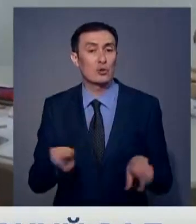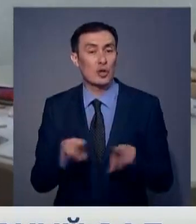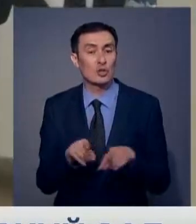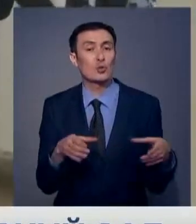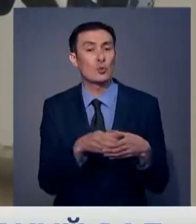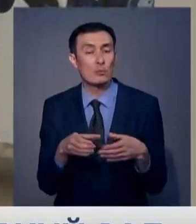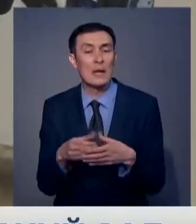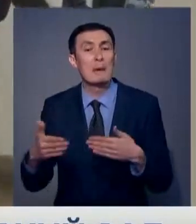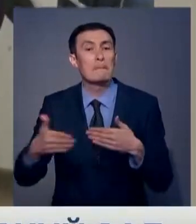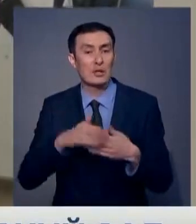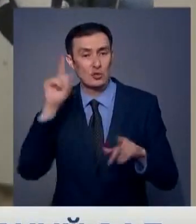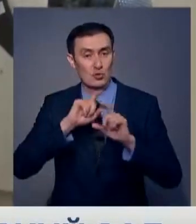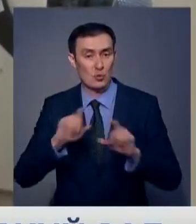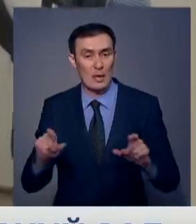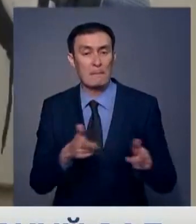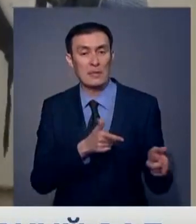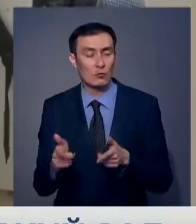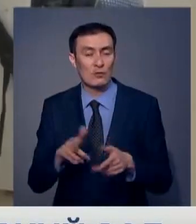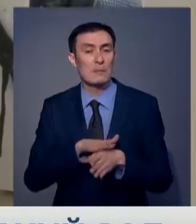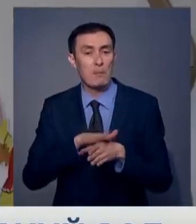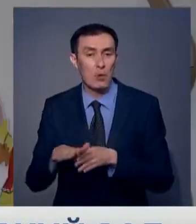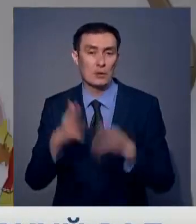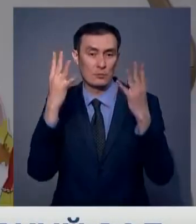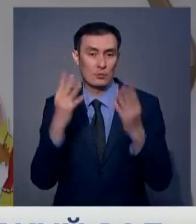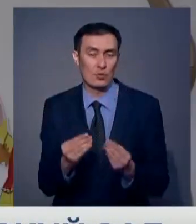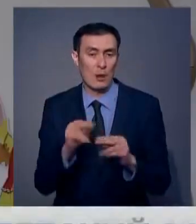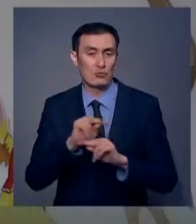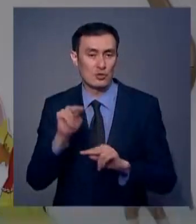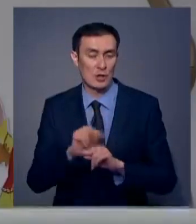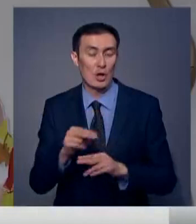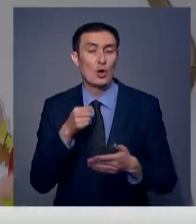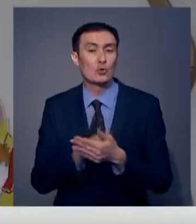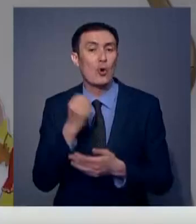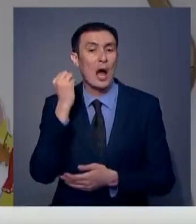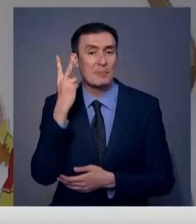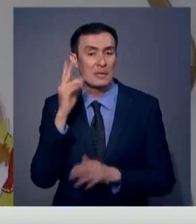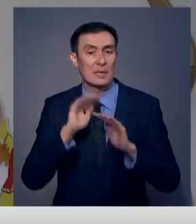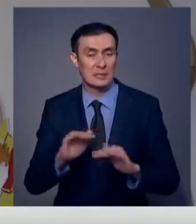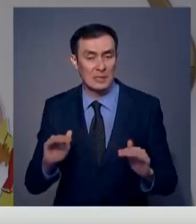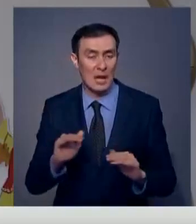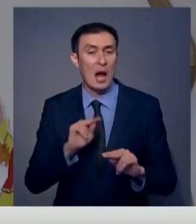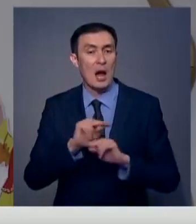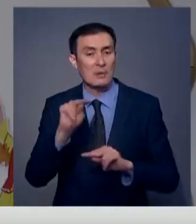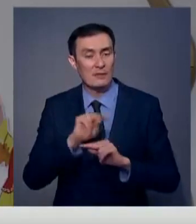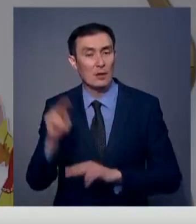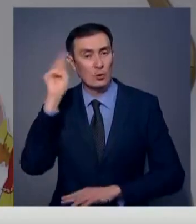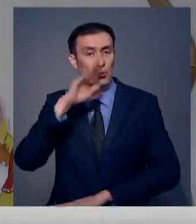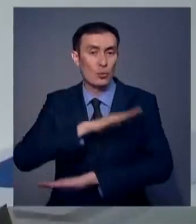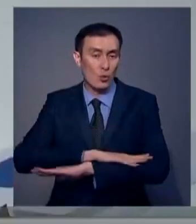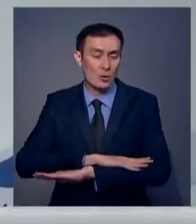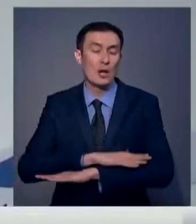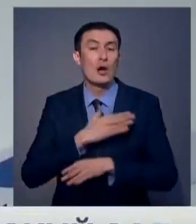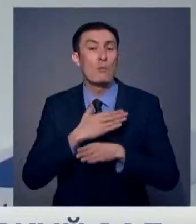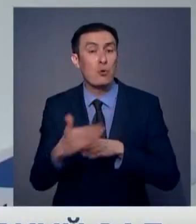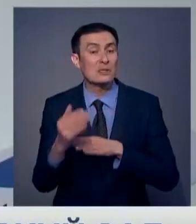группы предшкольной подготовки с полным днем пребывания. До обеда у нас детки, значит, получают образовательные уроки, проходят у них